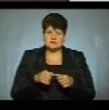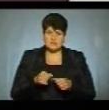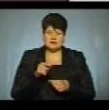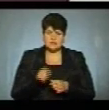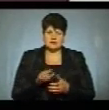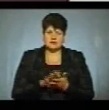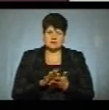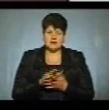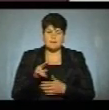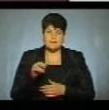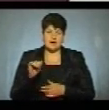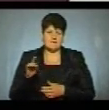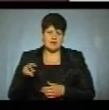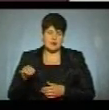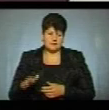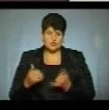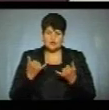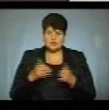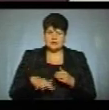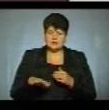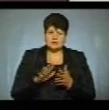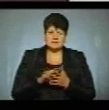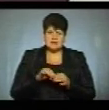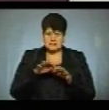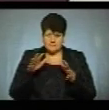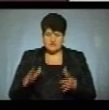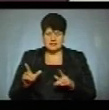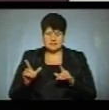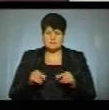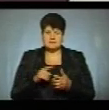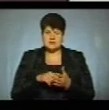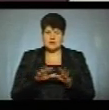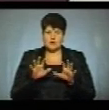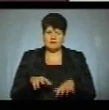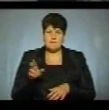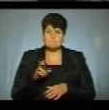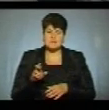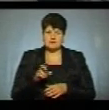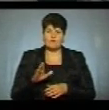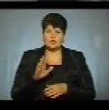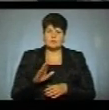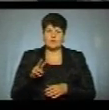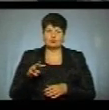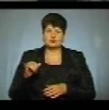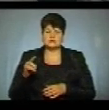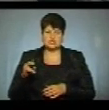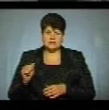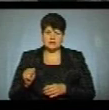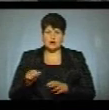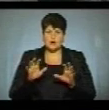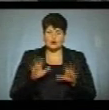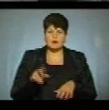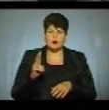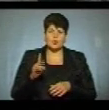сміття із Павлова. Сьогодні на території сміттєзвалища виїжджали міський голова Бережан Володимир Музичка і голова